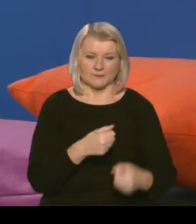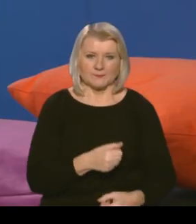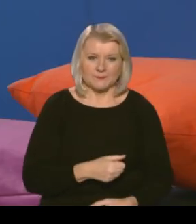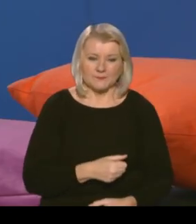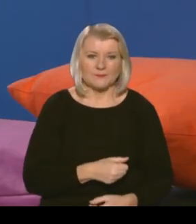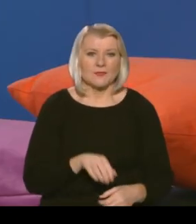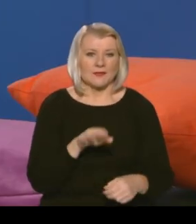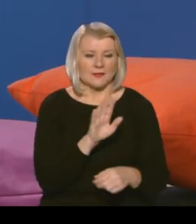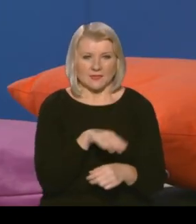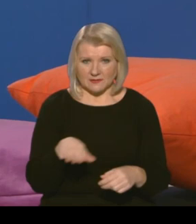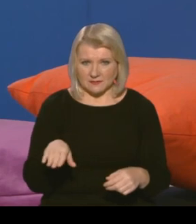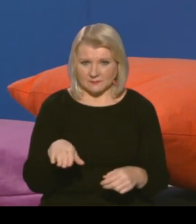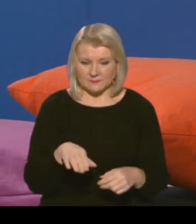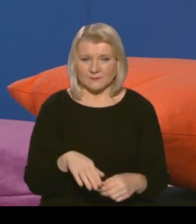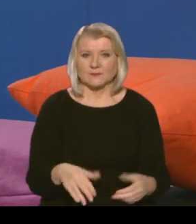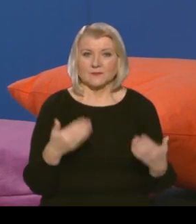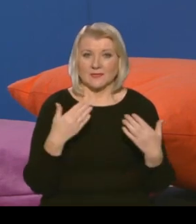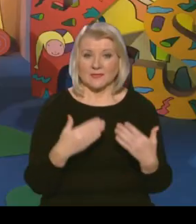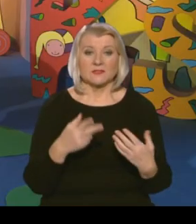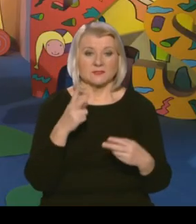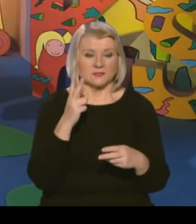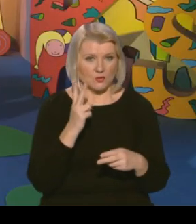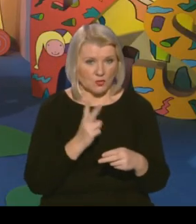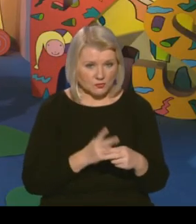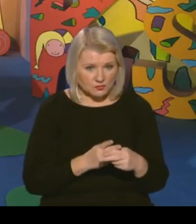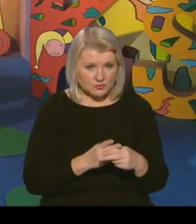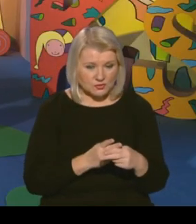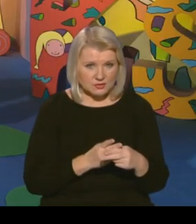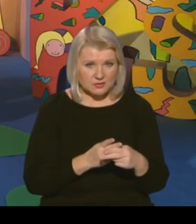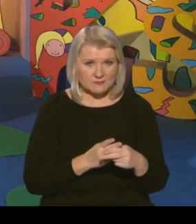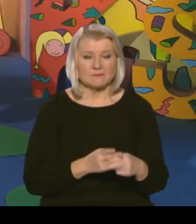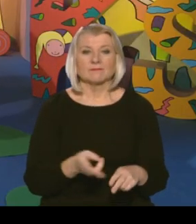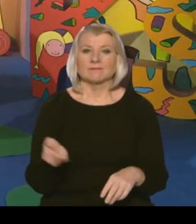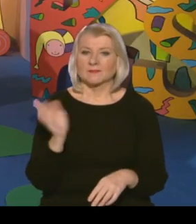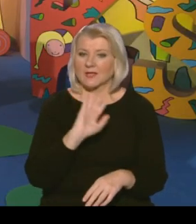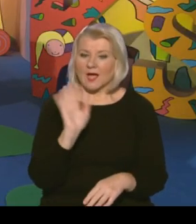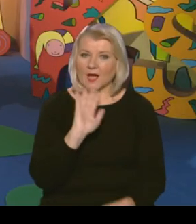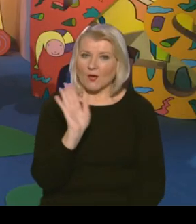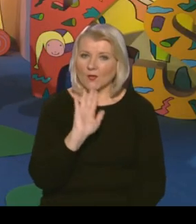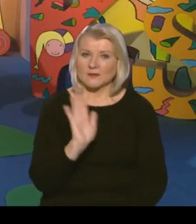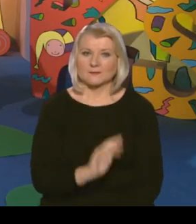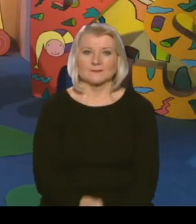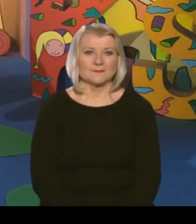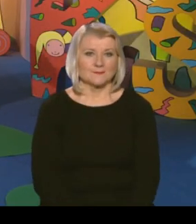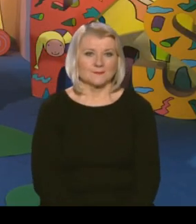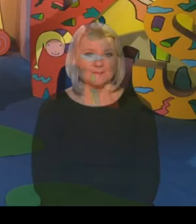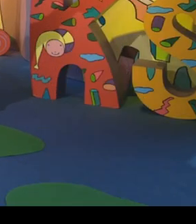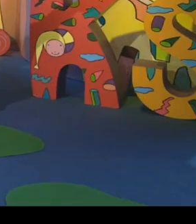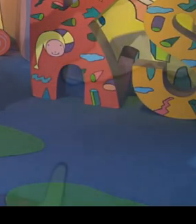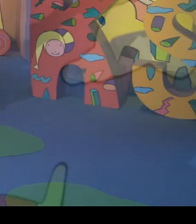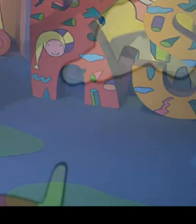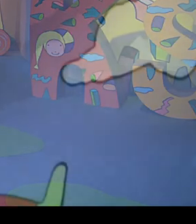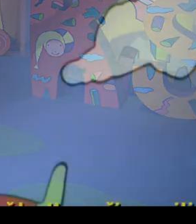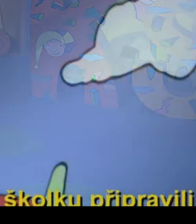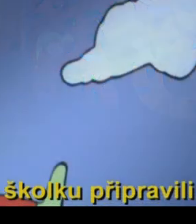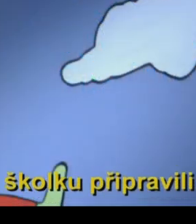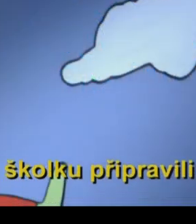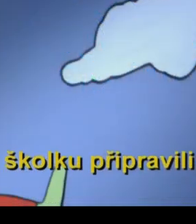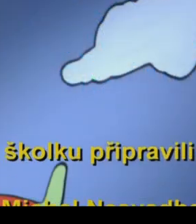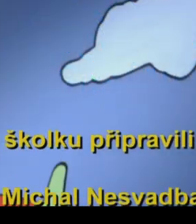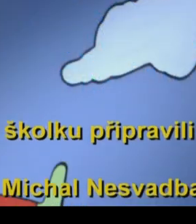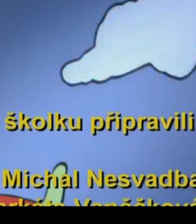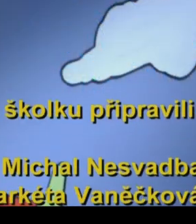Holky a kluci, mějte se fanfárově. Ahoj! Ahoj!